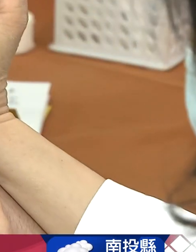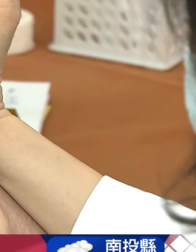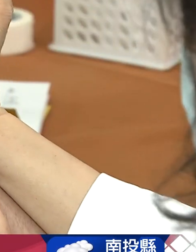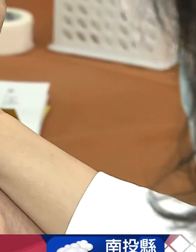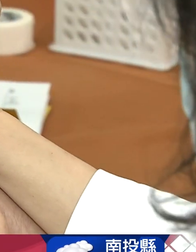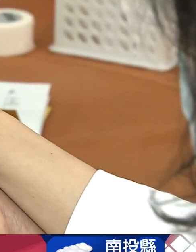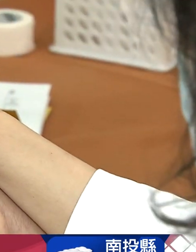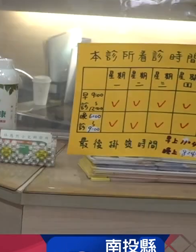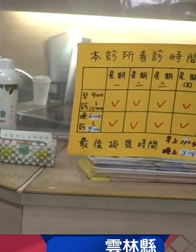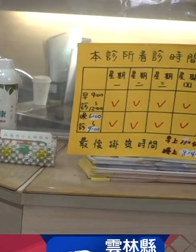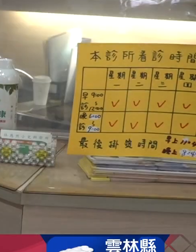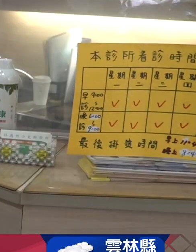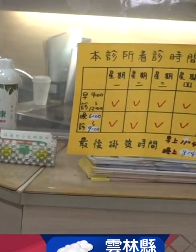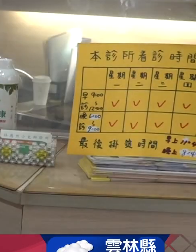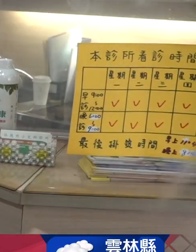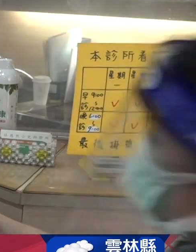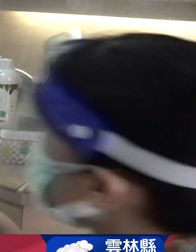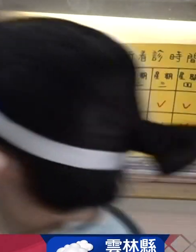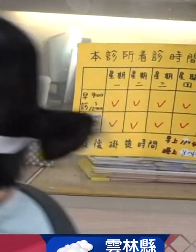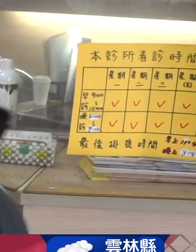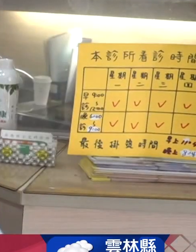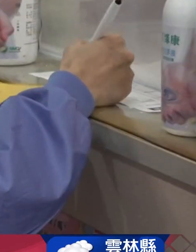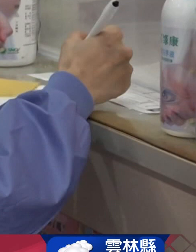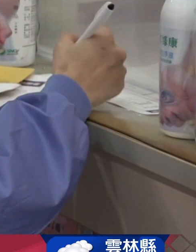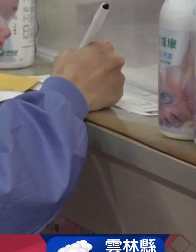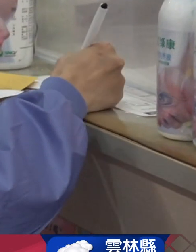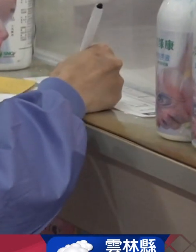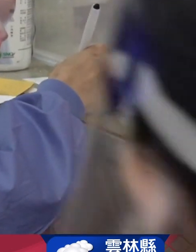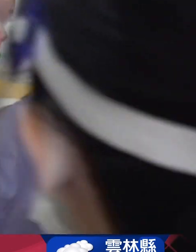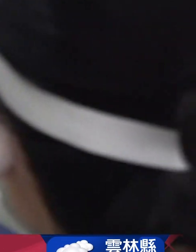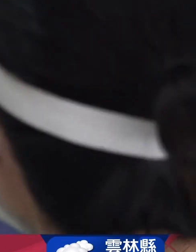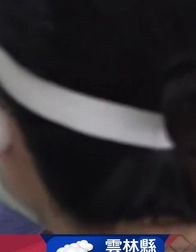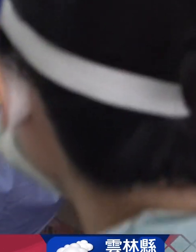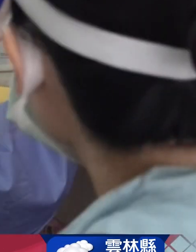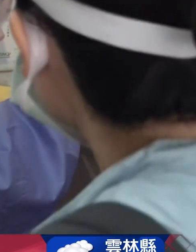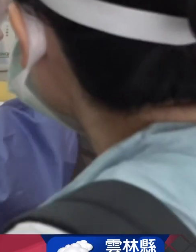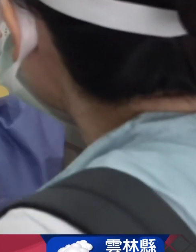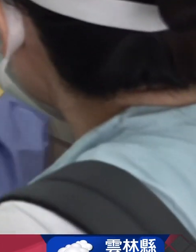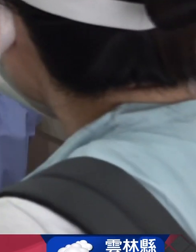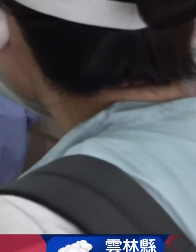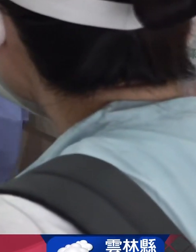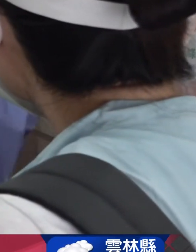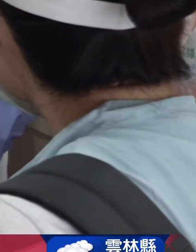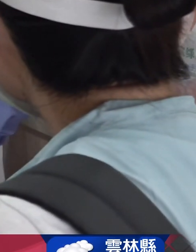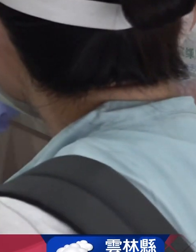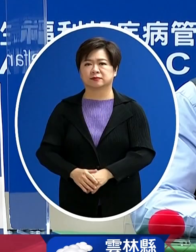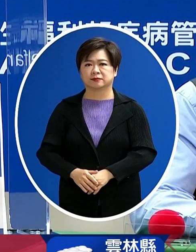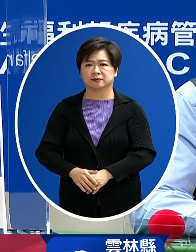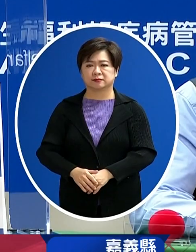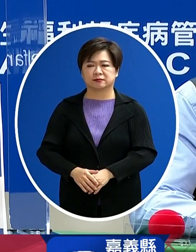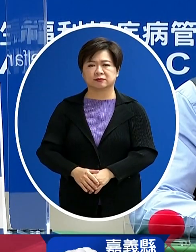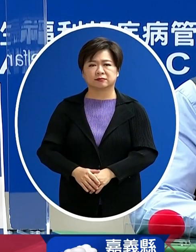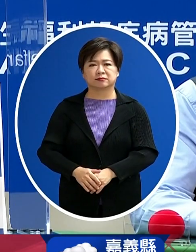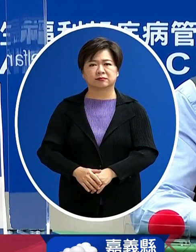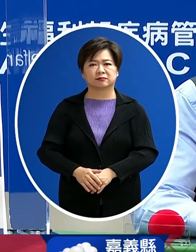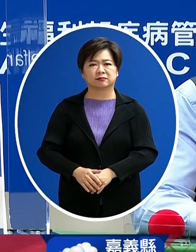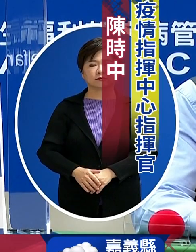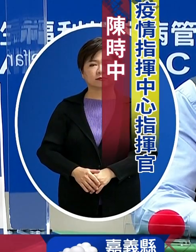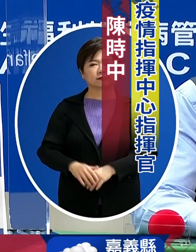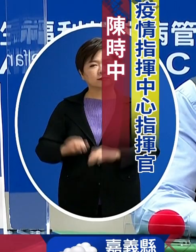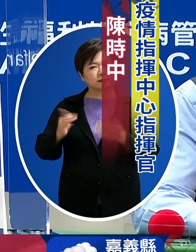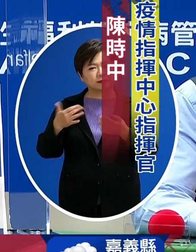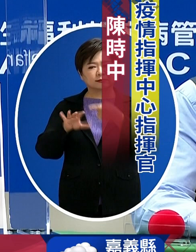制，另一个原因就是疫苗接种的速度加快，最新统计的覆盖率也已经超过两成。 那在超